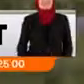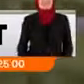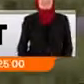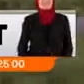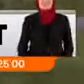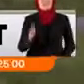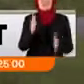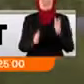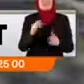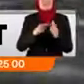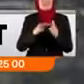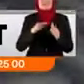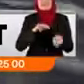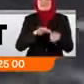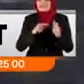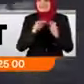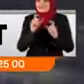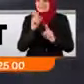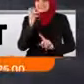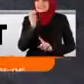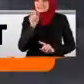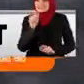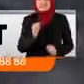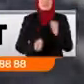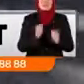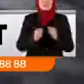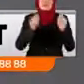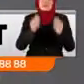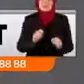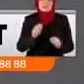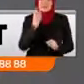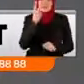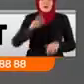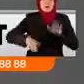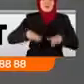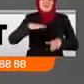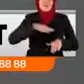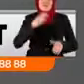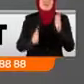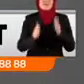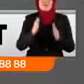robot kesim maraton koşan ilk iki bacaklı robot olarak tarihe geçti